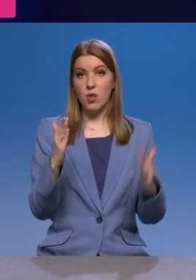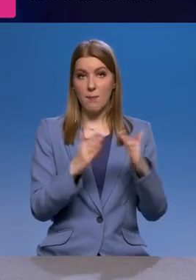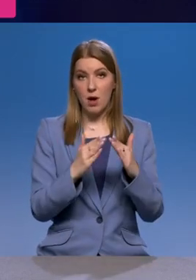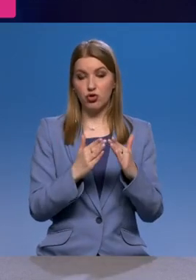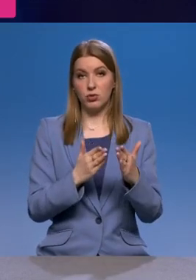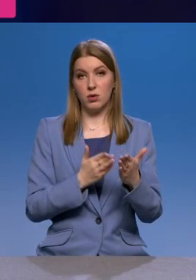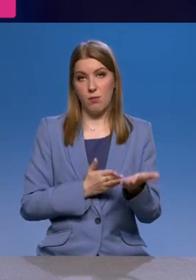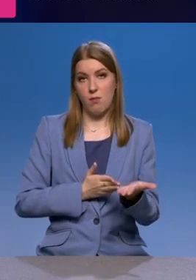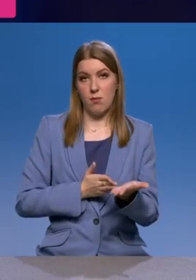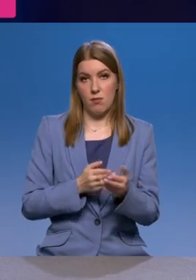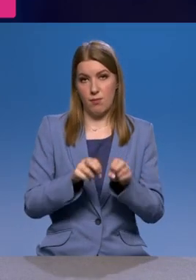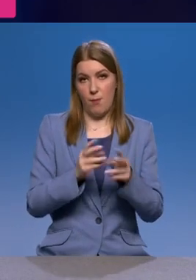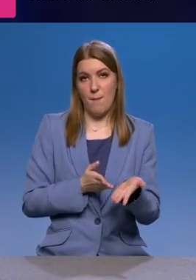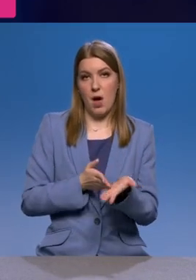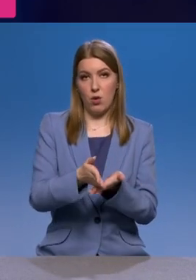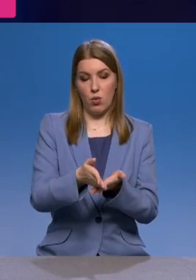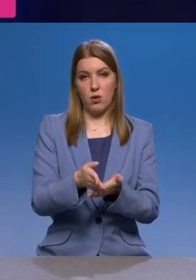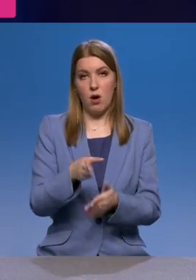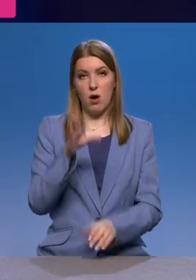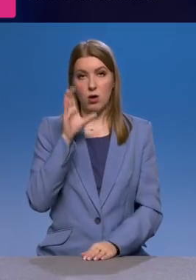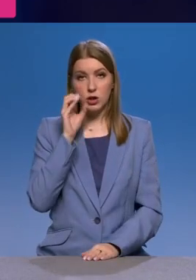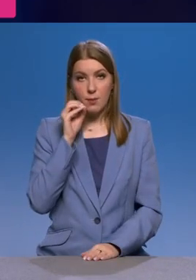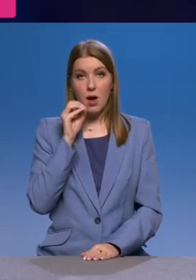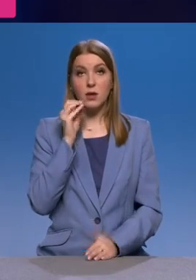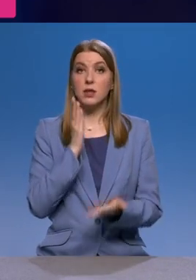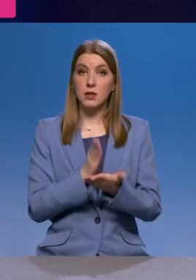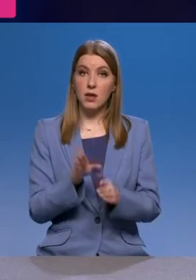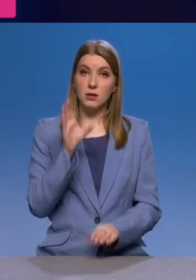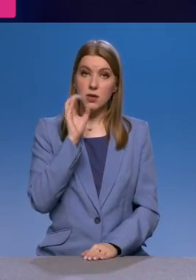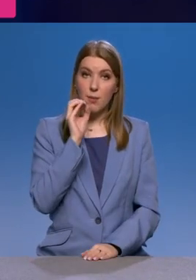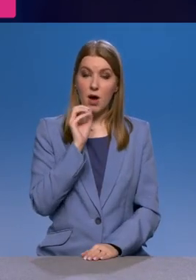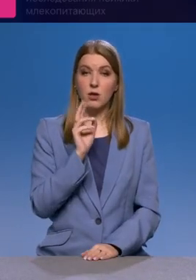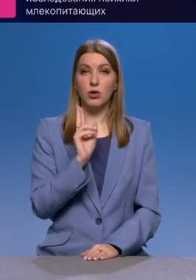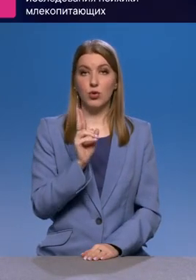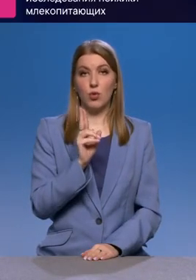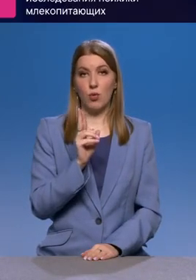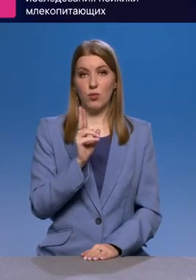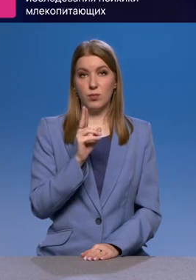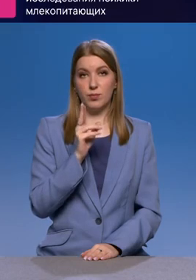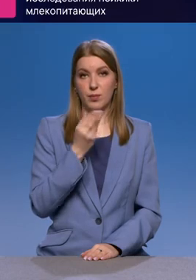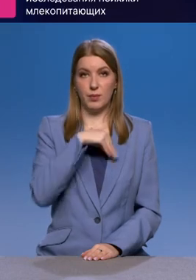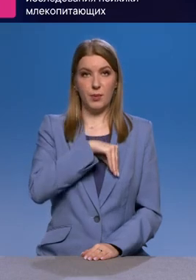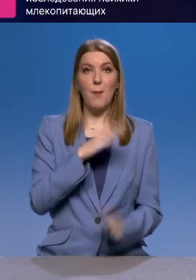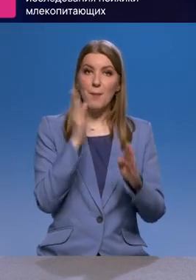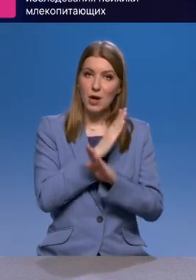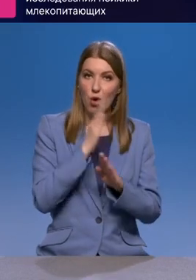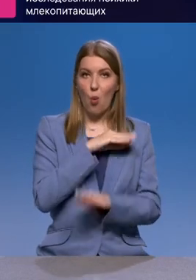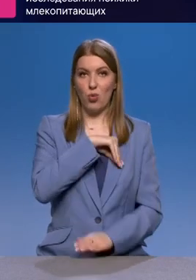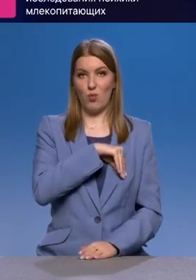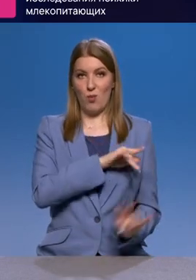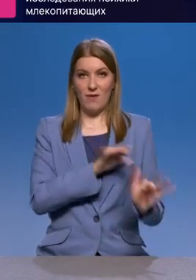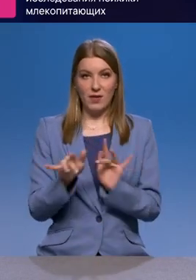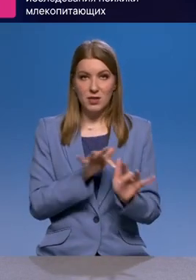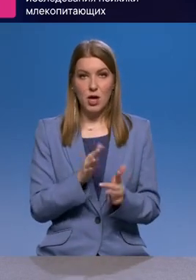животных. Есть собаки, которые по своему природному, да, поведению, по своим выведенным